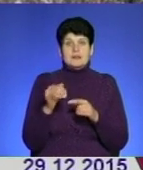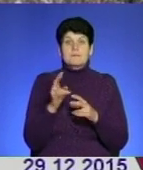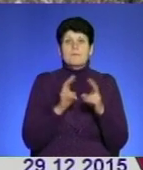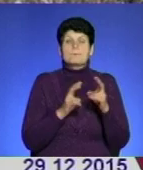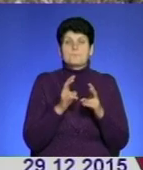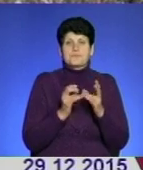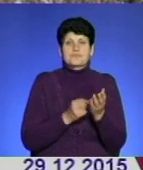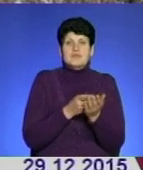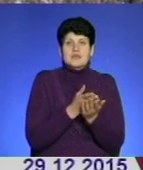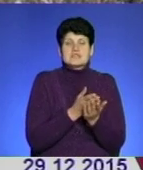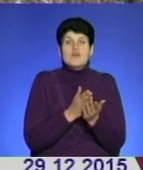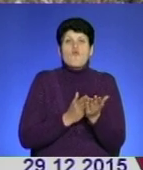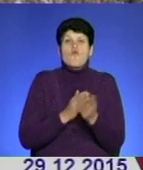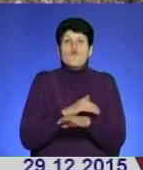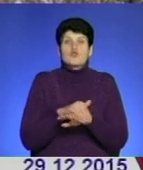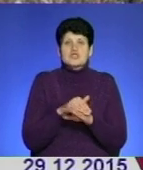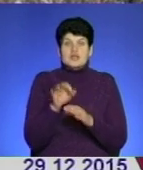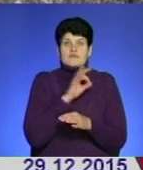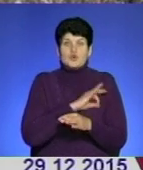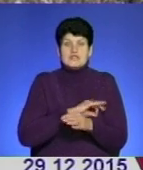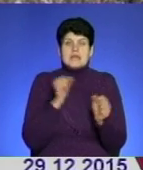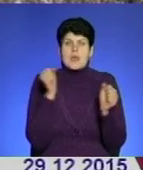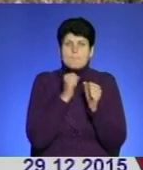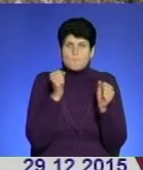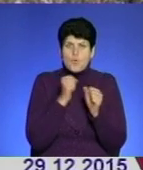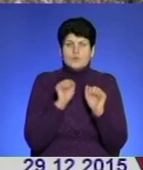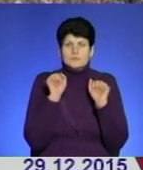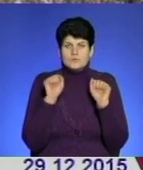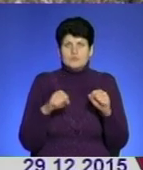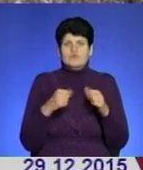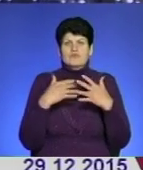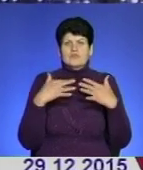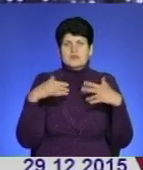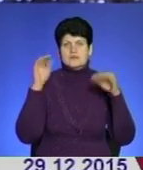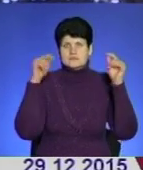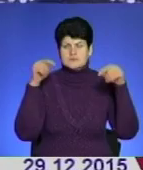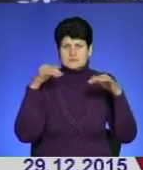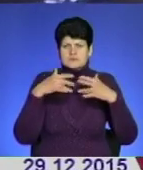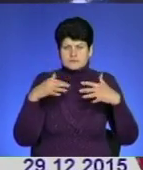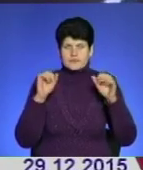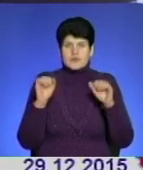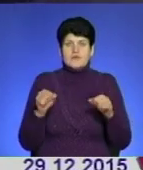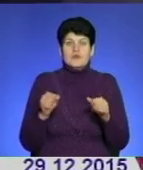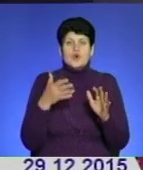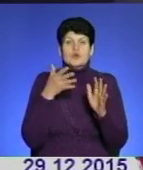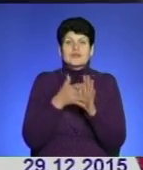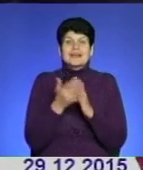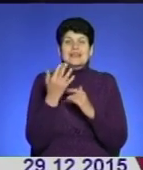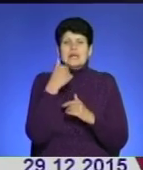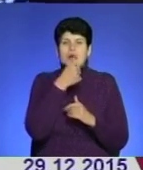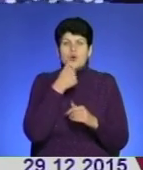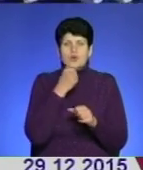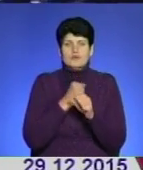тобто це вуличне використання в мороз, в різні атмосферні впливи. Розрахована нова ілюмінація на кілька років